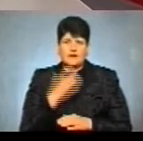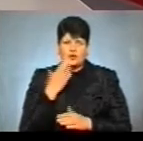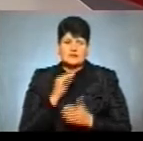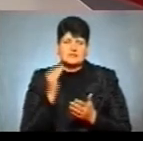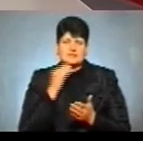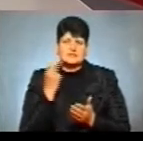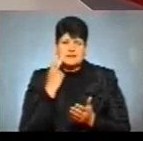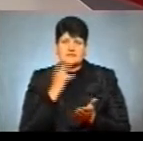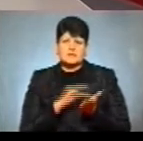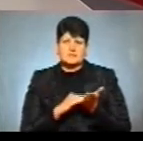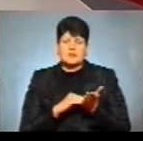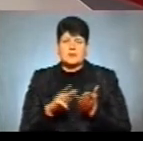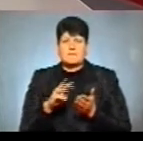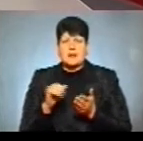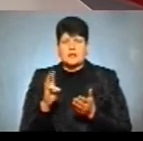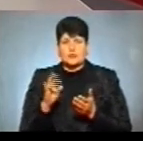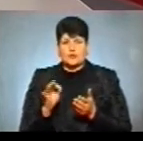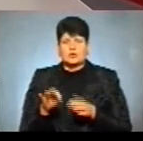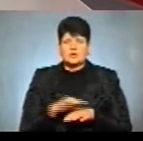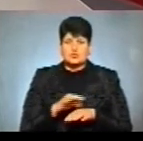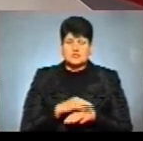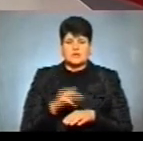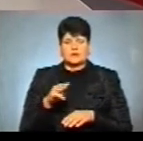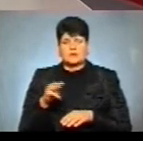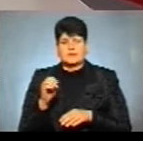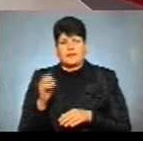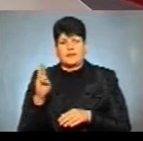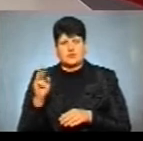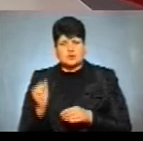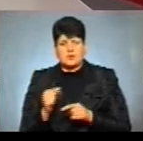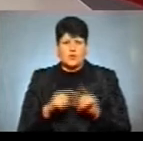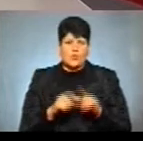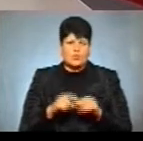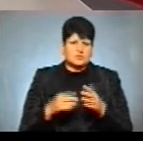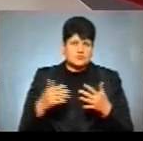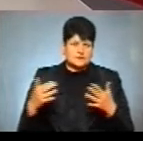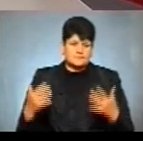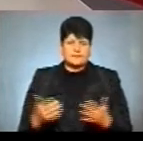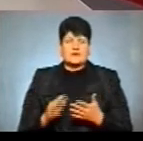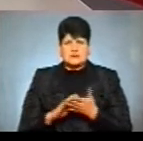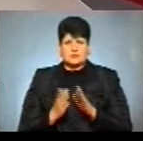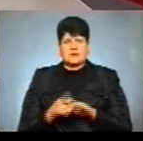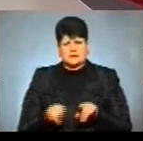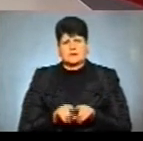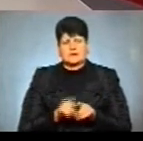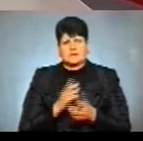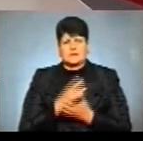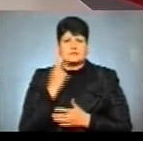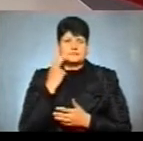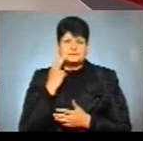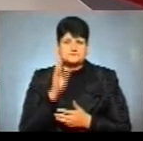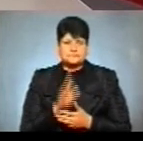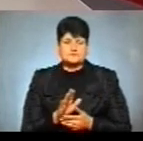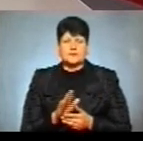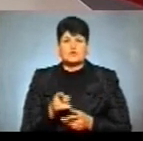декларують, записують майно або на дружину, або на тещу, або родичів. Ось такі ситуації зустрічаються постійно. Депутати